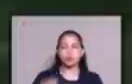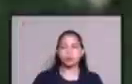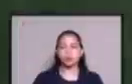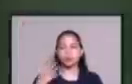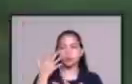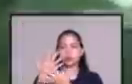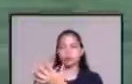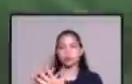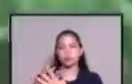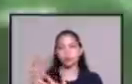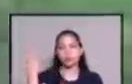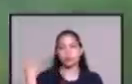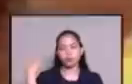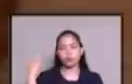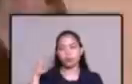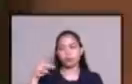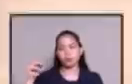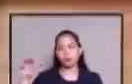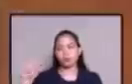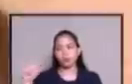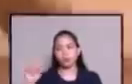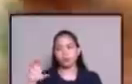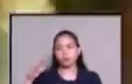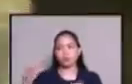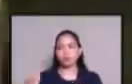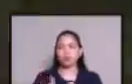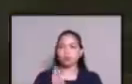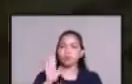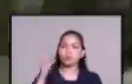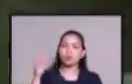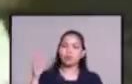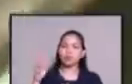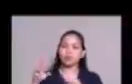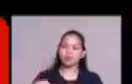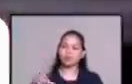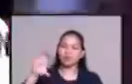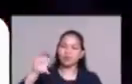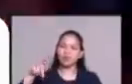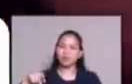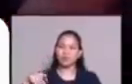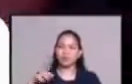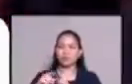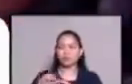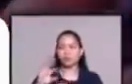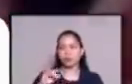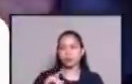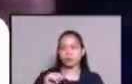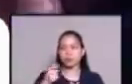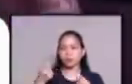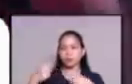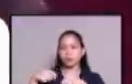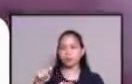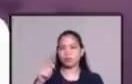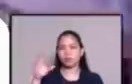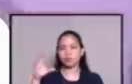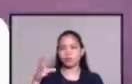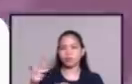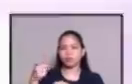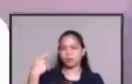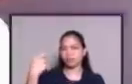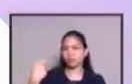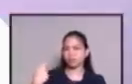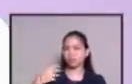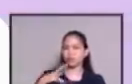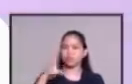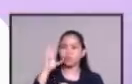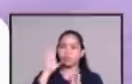sa Miami ang dating MMA champion matapos umanong tapakan ang cellphone ng isang fan. Sinubukan daw nitong kumuha ng litrato ni